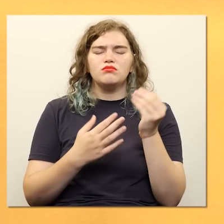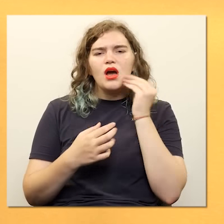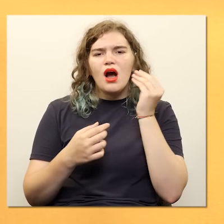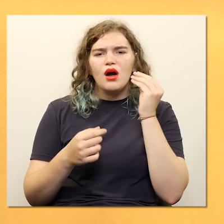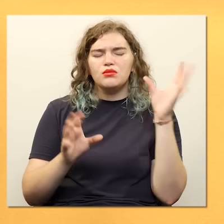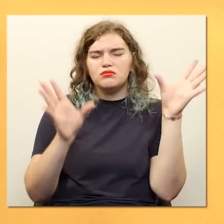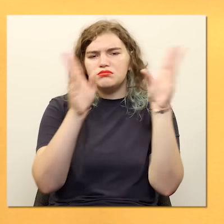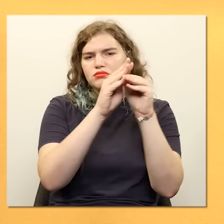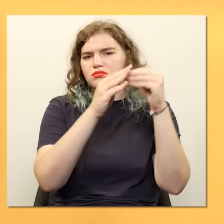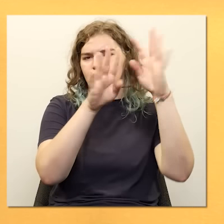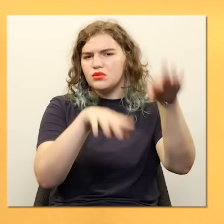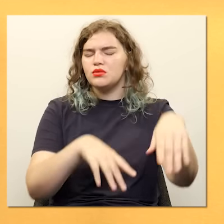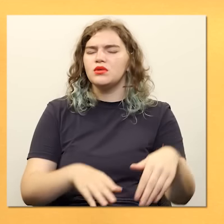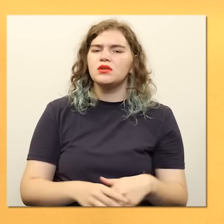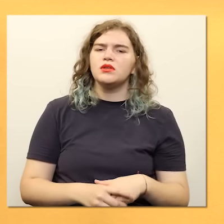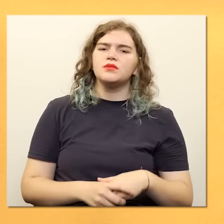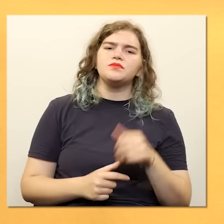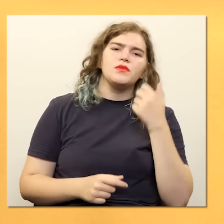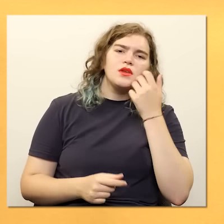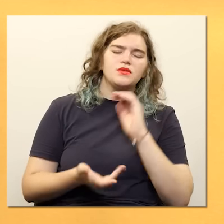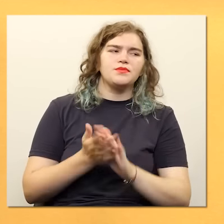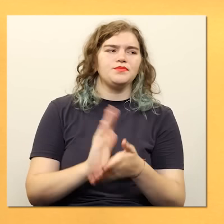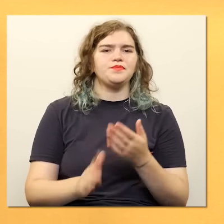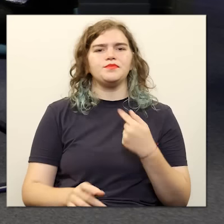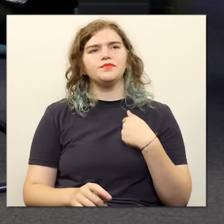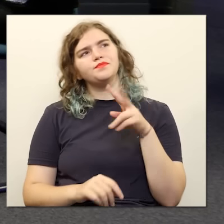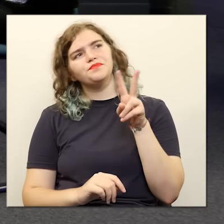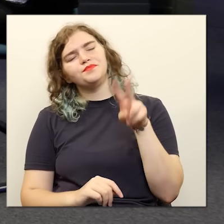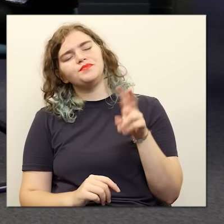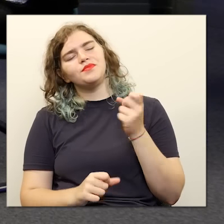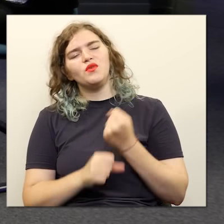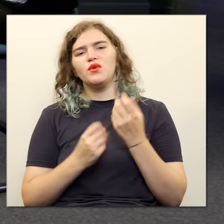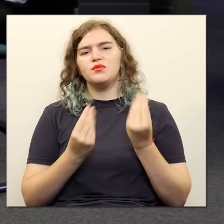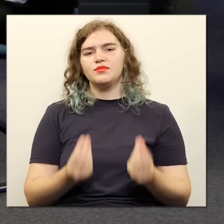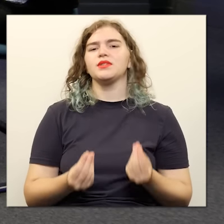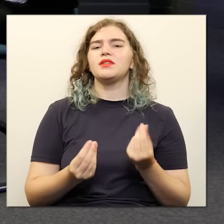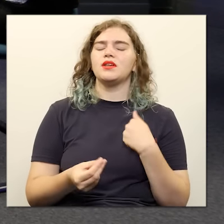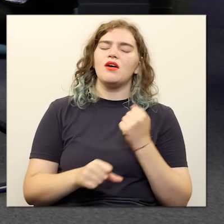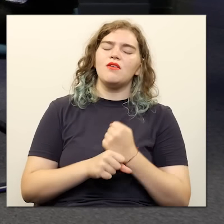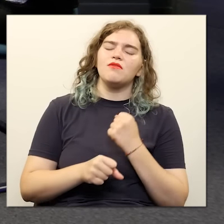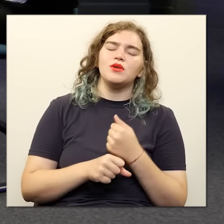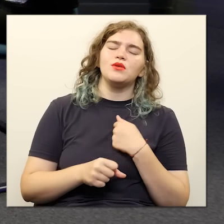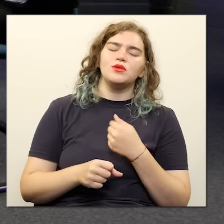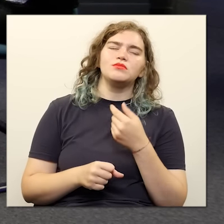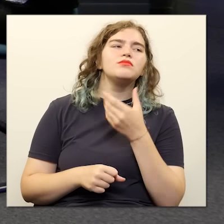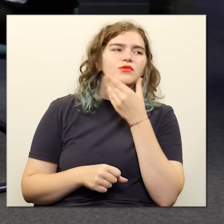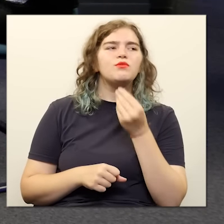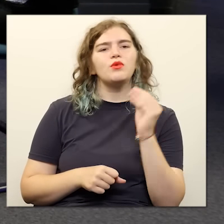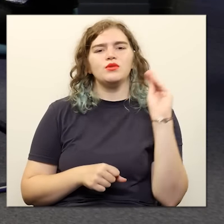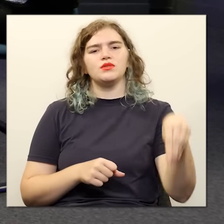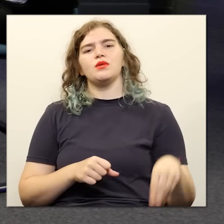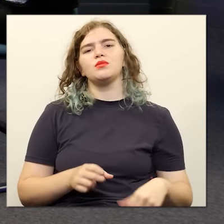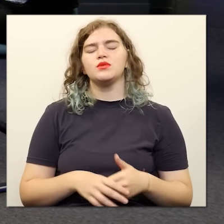murăturile. Și când am fost gata, am stat și m-am uitat și am zis, e bine, o ieși frumos.